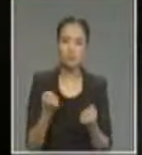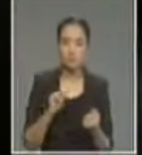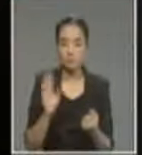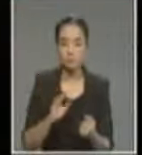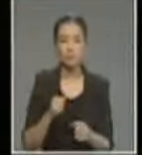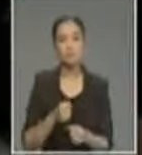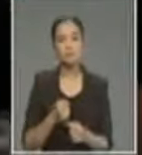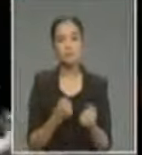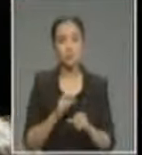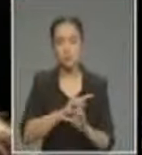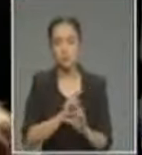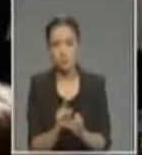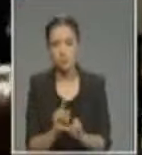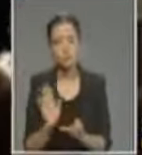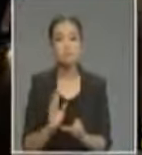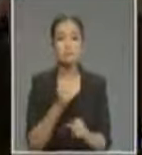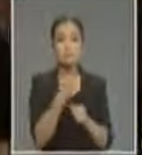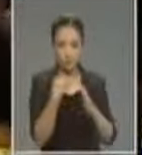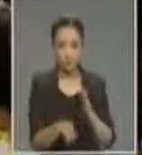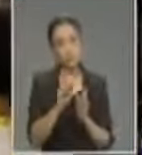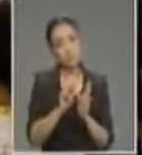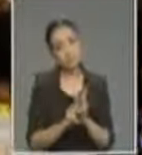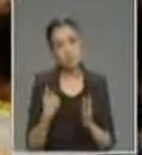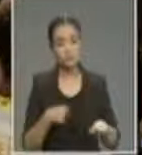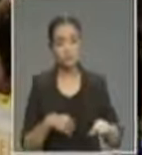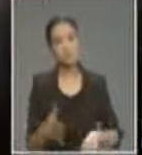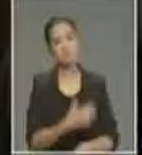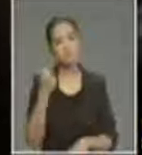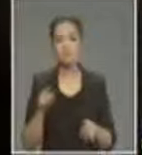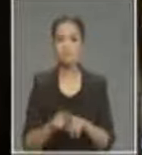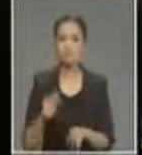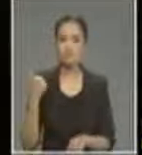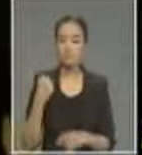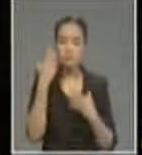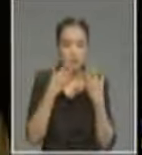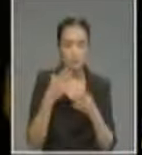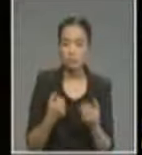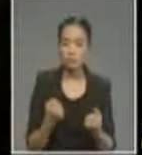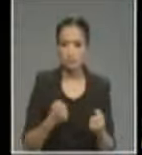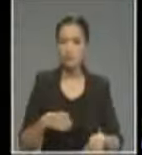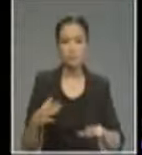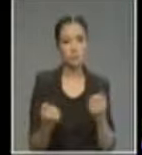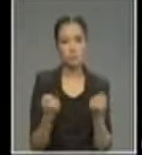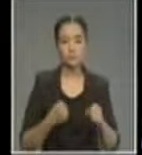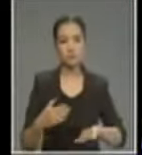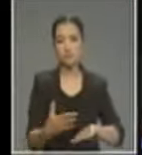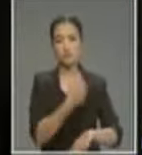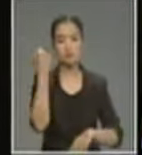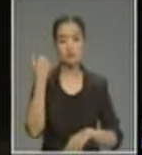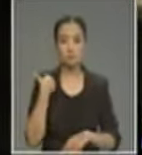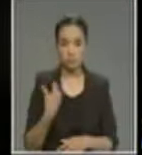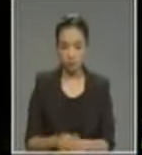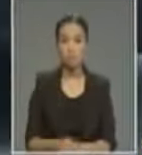ผิดก็ต้องมีการบังคับใช้กฎหมายโดยมาตรการยึดรถกลับมาใช้เหมือนเดิมเลยนะคะเมาแล้วขับยึดรถทันทีค่ะส่วนเรื่องของการโจ